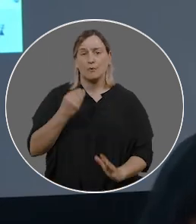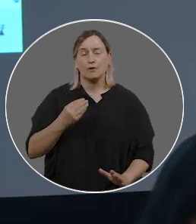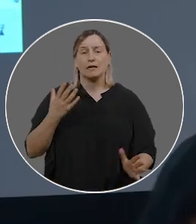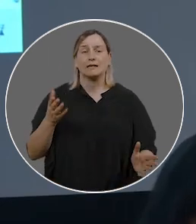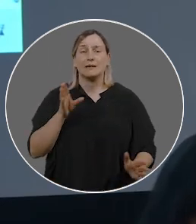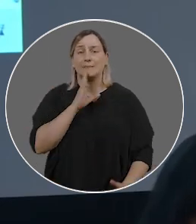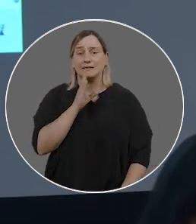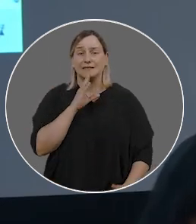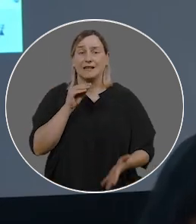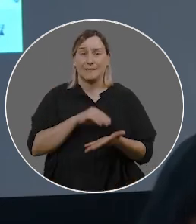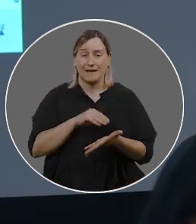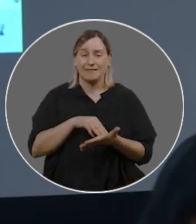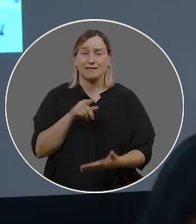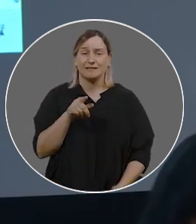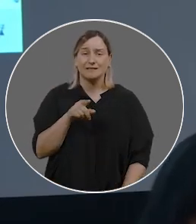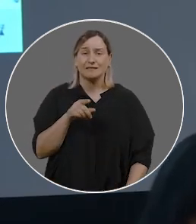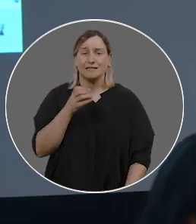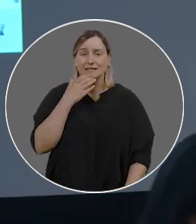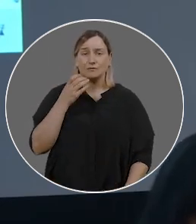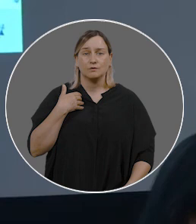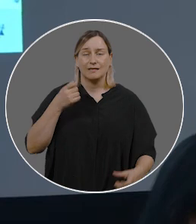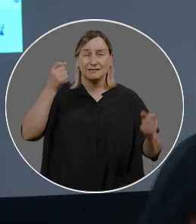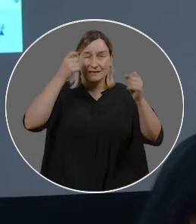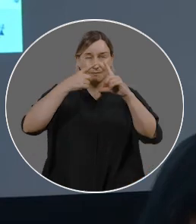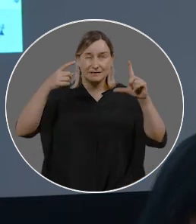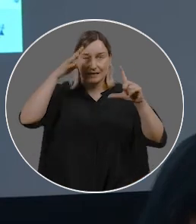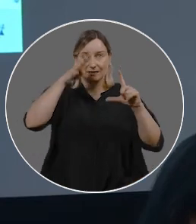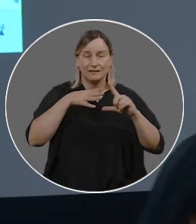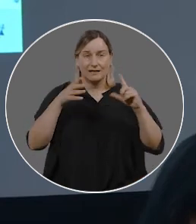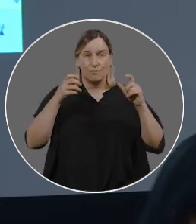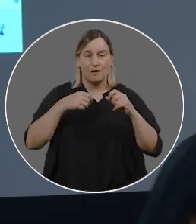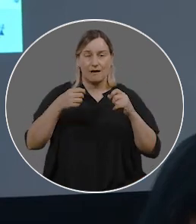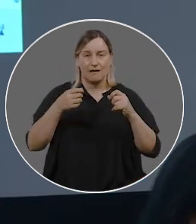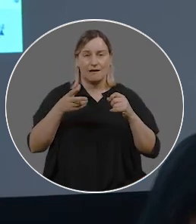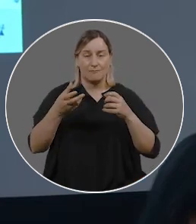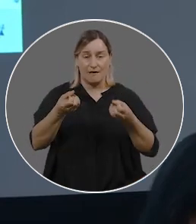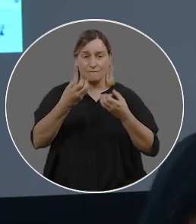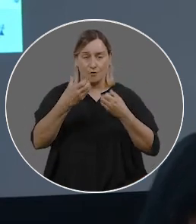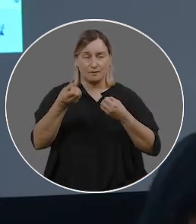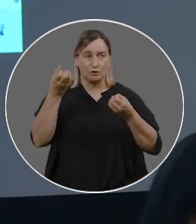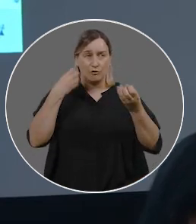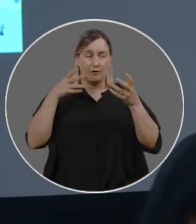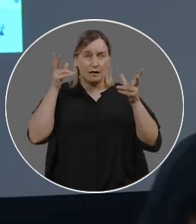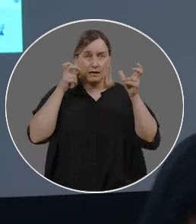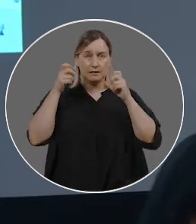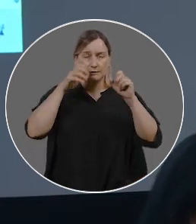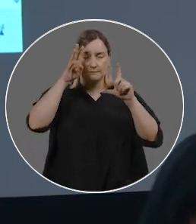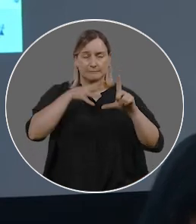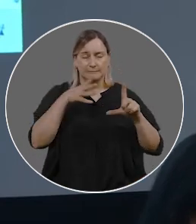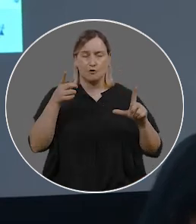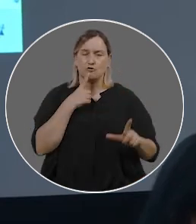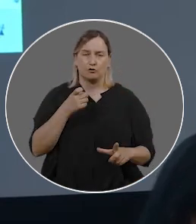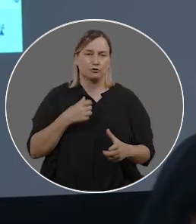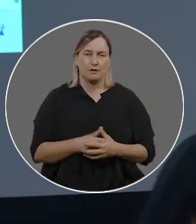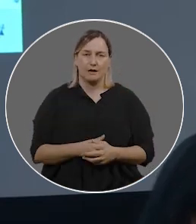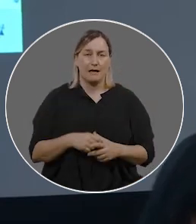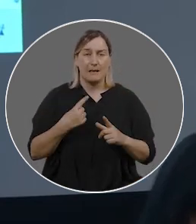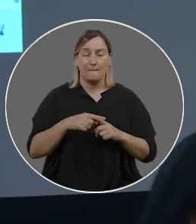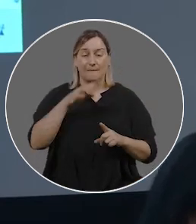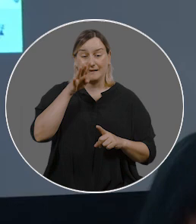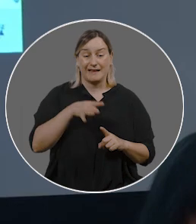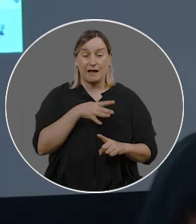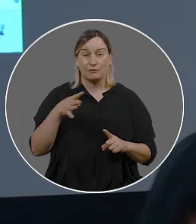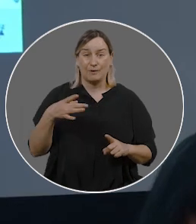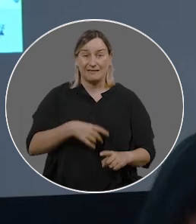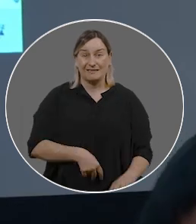que a vegades, quan t'estàs imaginant la taula en global, a vegades costa, perquè és que les taules de per si, en